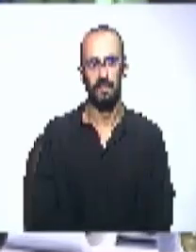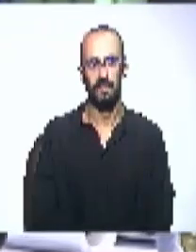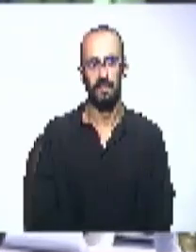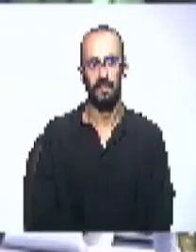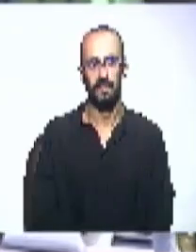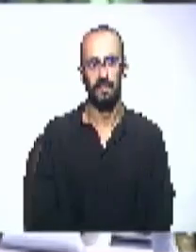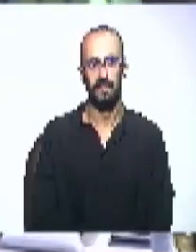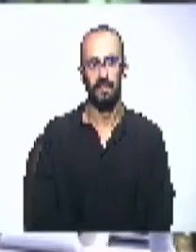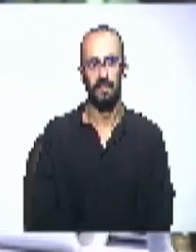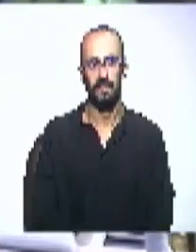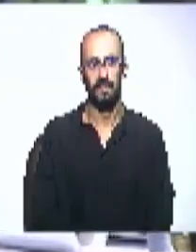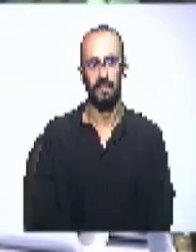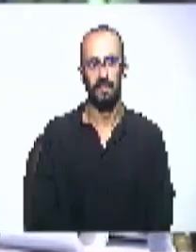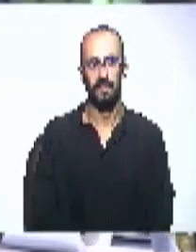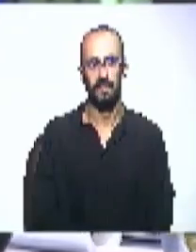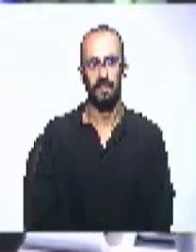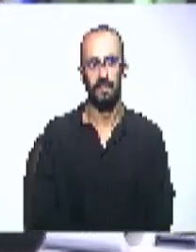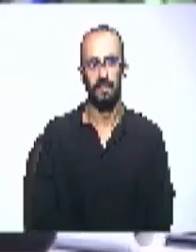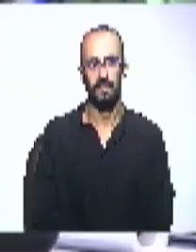الو،